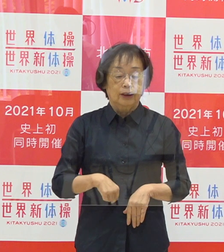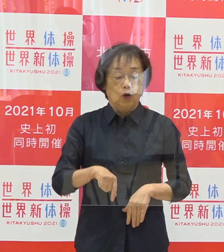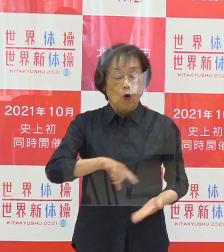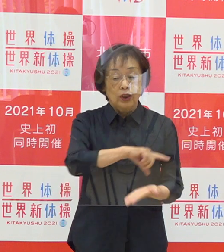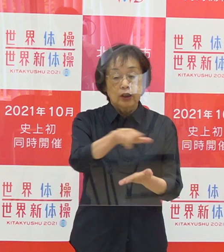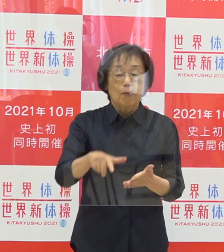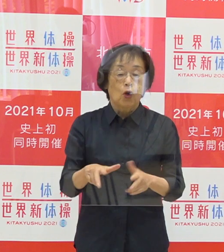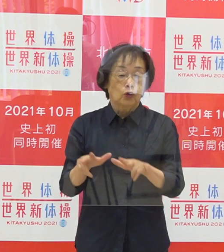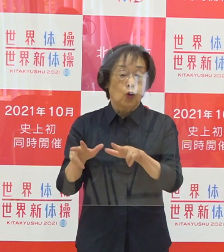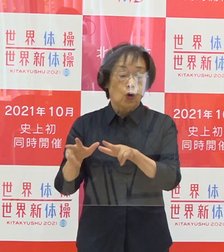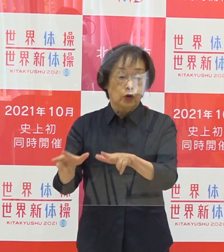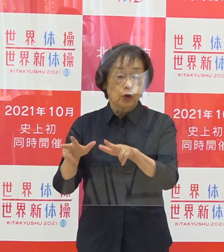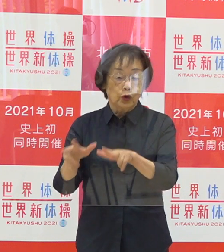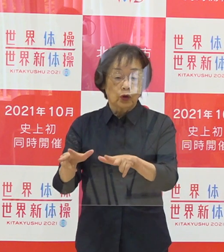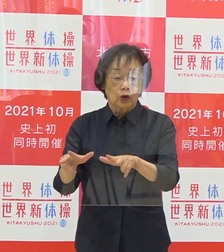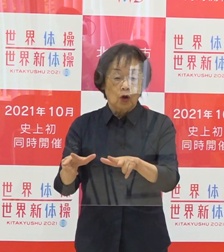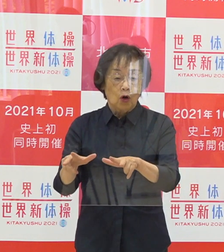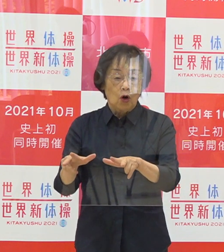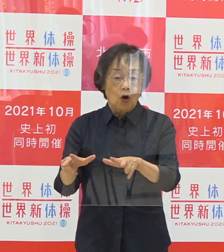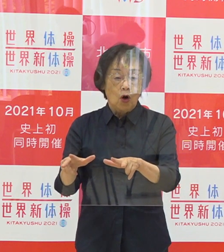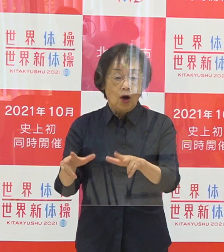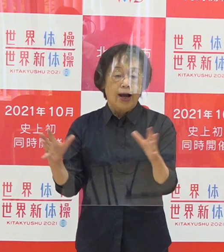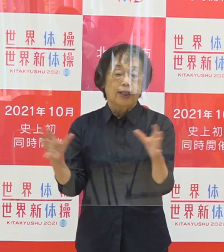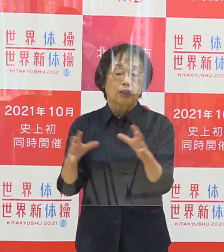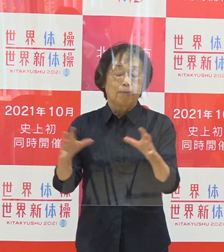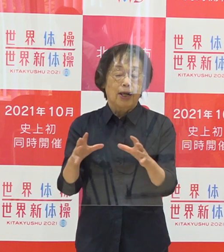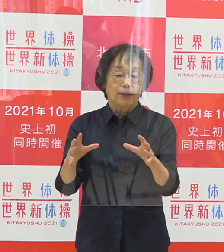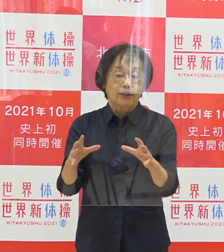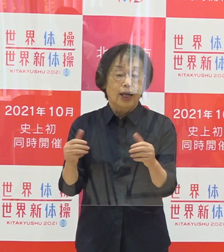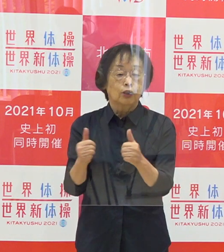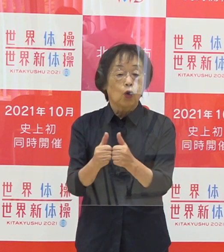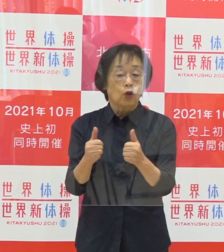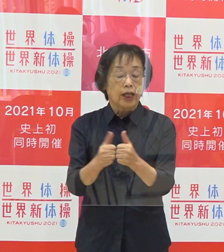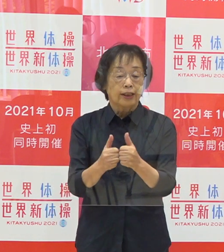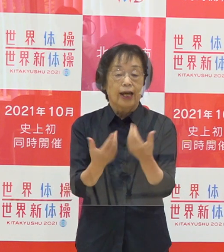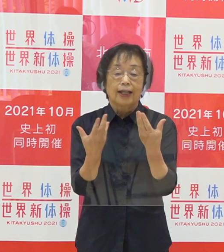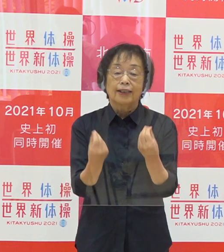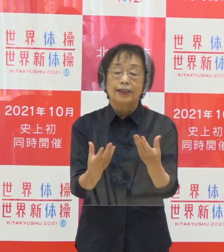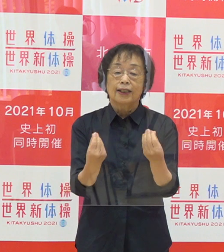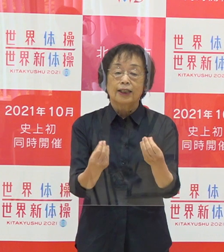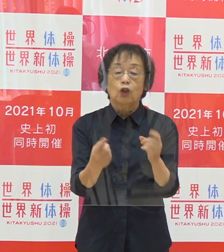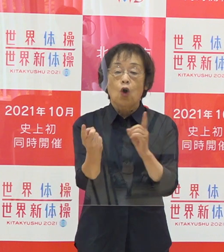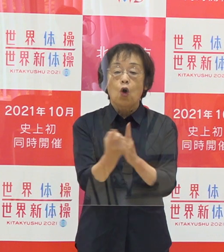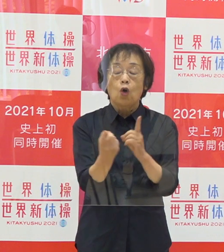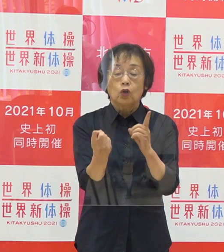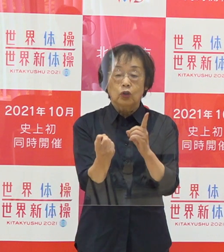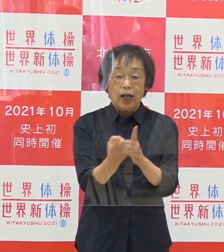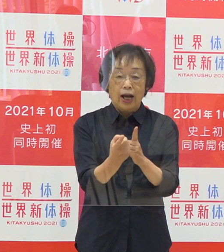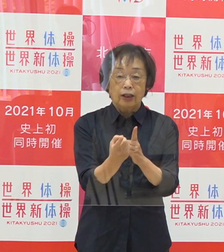談をして機動的にしっかりと対応できるように準備をしていきたいと思います。